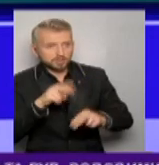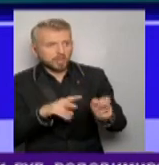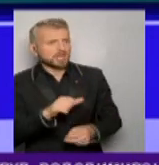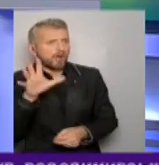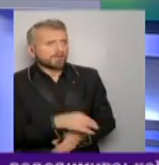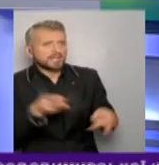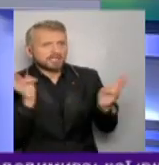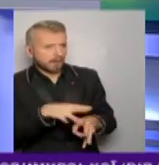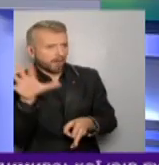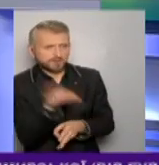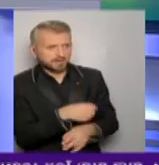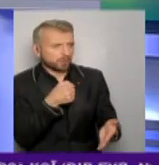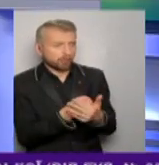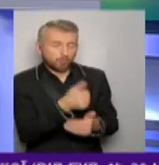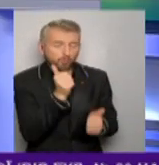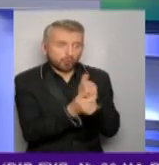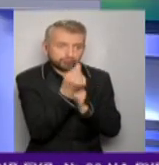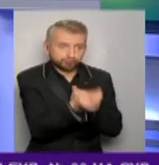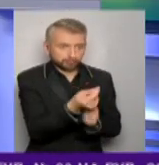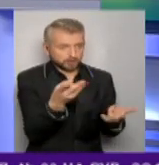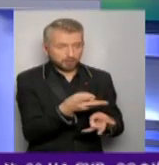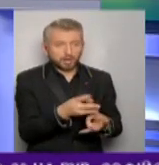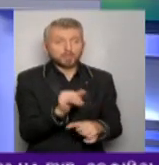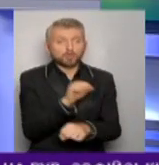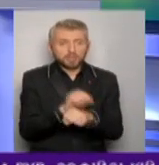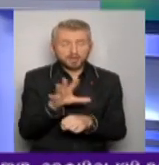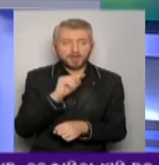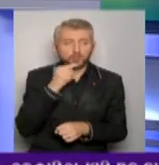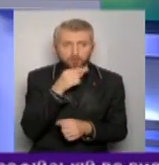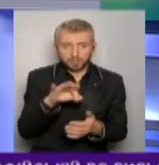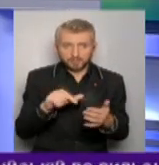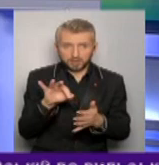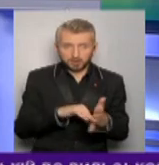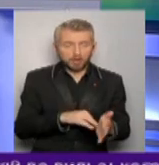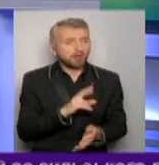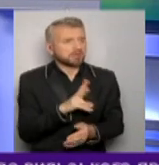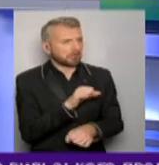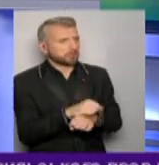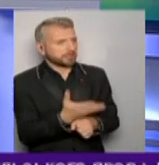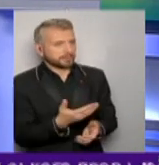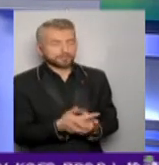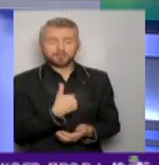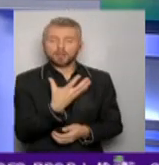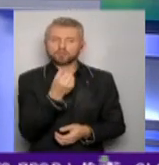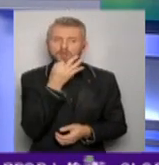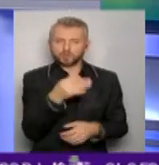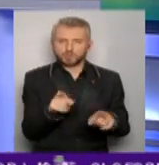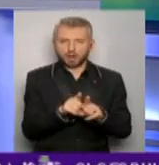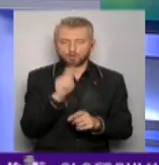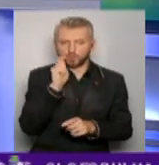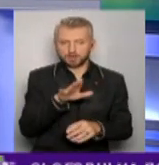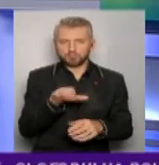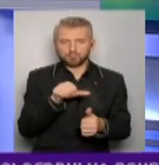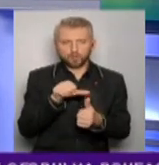до квадратного сантиметра треба? І зупиниться вся економіка зразу. Як це від нас зупиниться? Дивіться, я вам скажу ще так. В Україні, особливо після